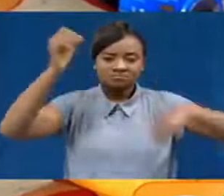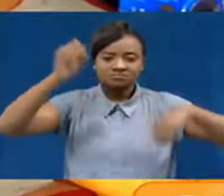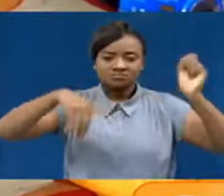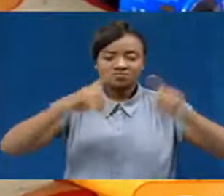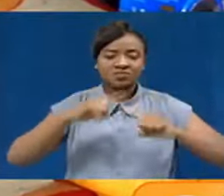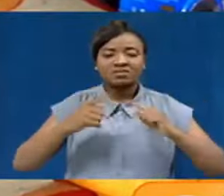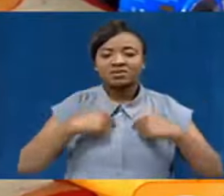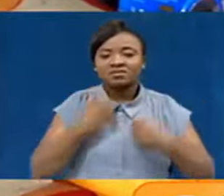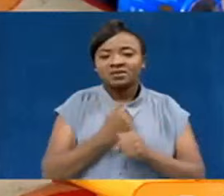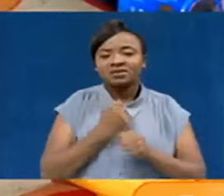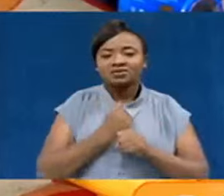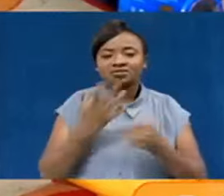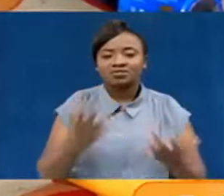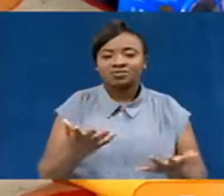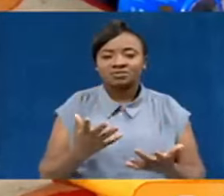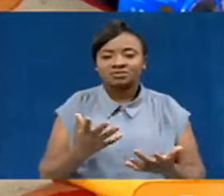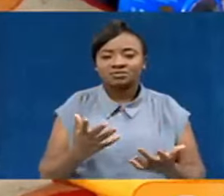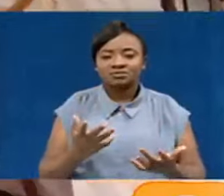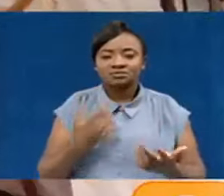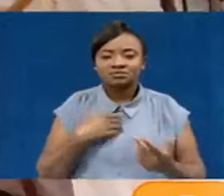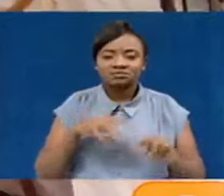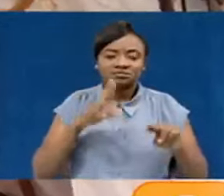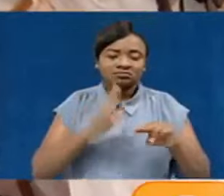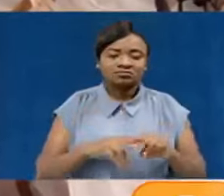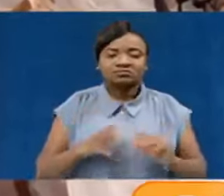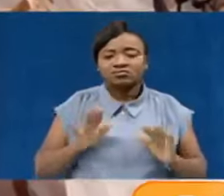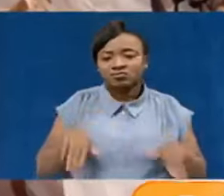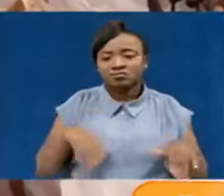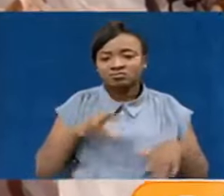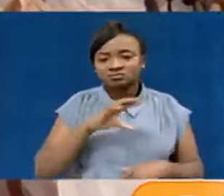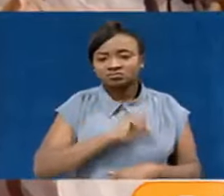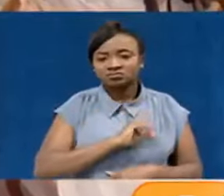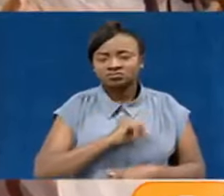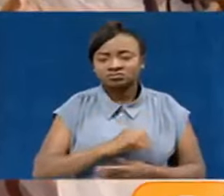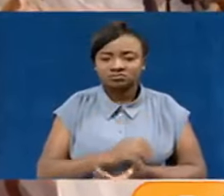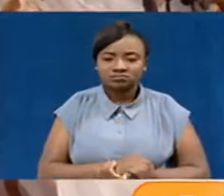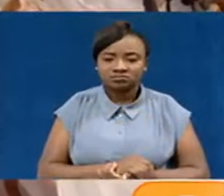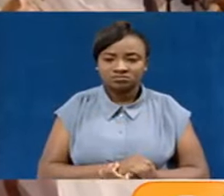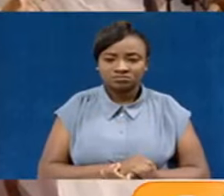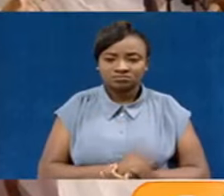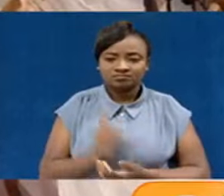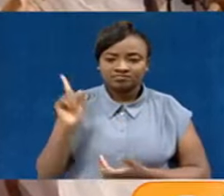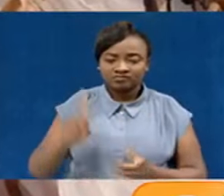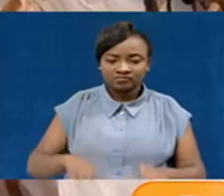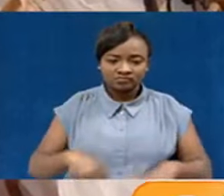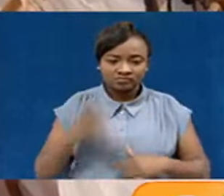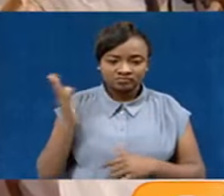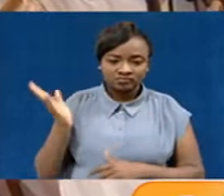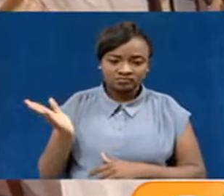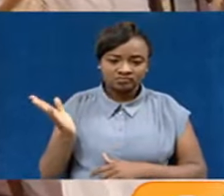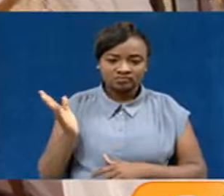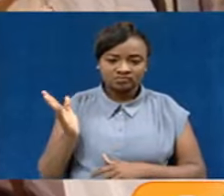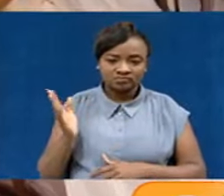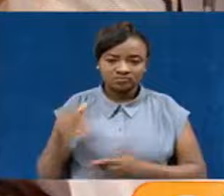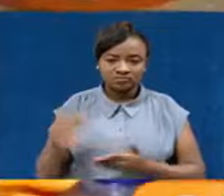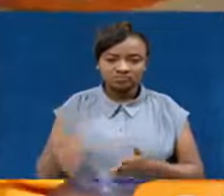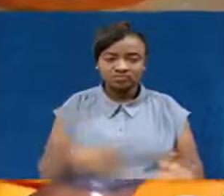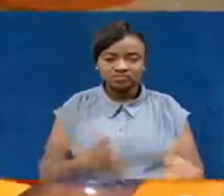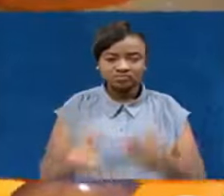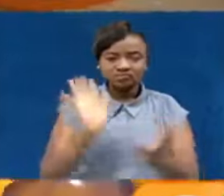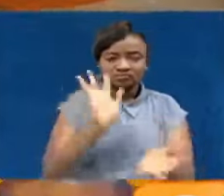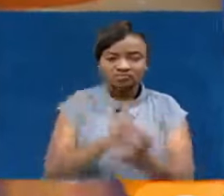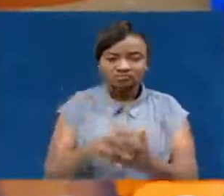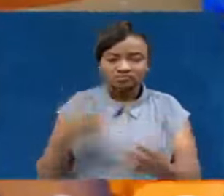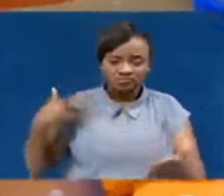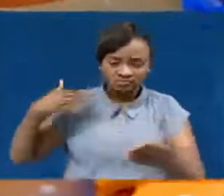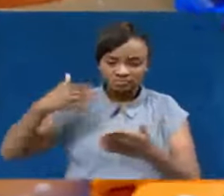la kufanya, nifanye nini? Nimekaa tu. Mwanatumu Abdalla ameishi kwenye kambi hii ya Bula Baraka, kaunti ya Tana River, kwa zaidi ya miaka